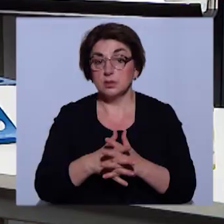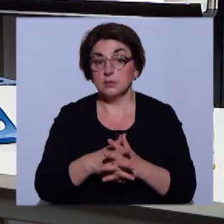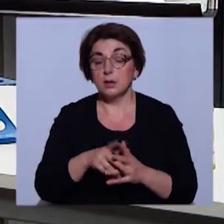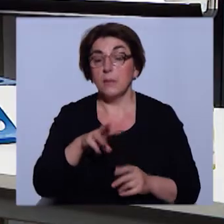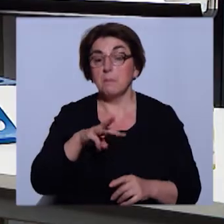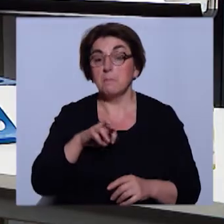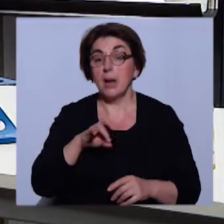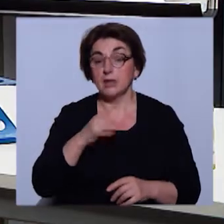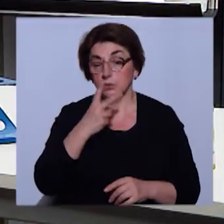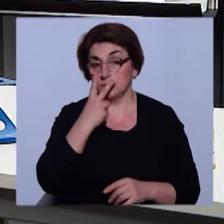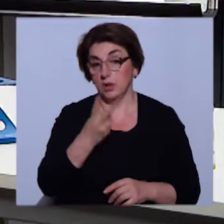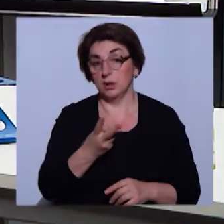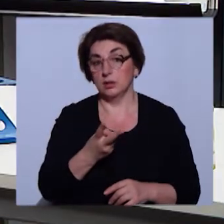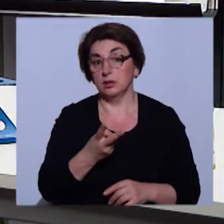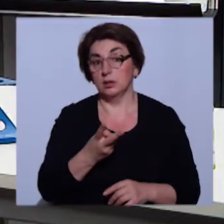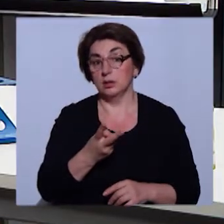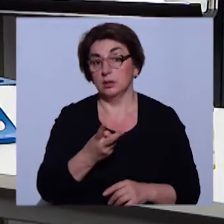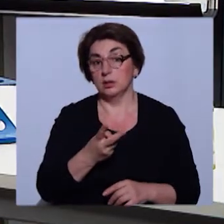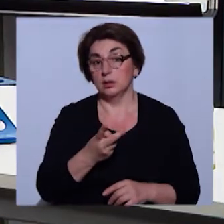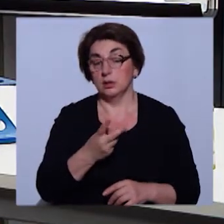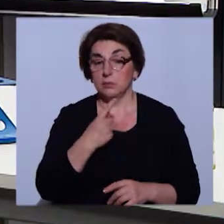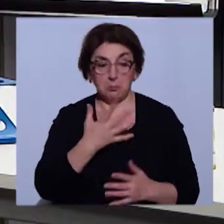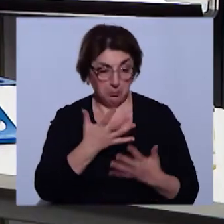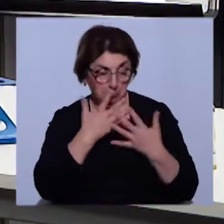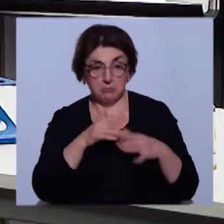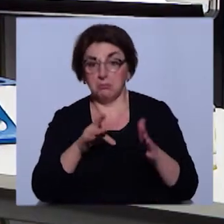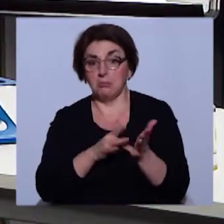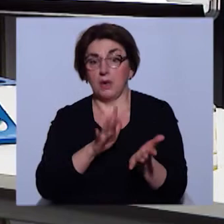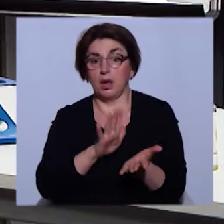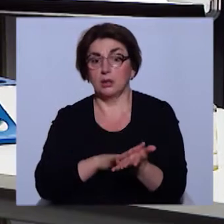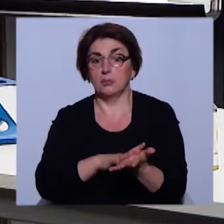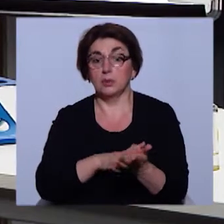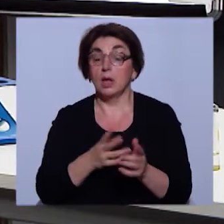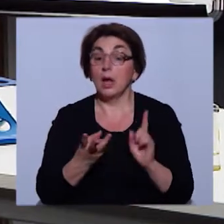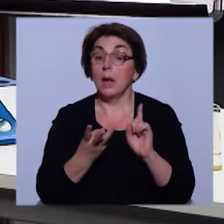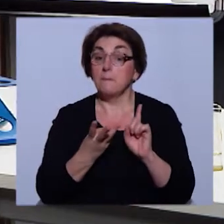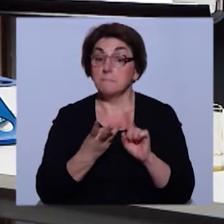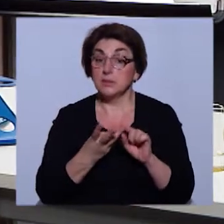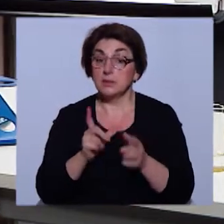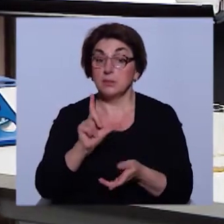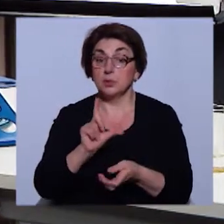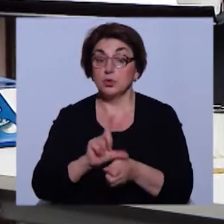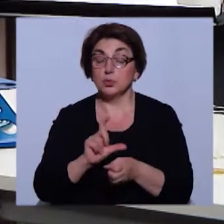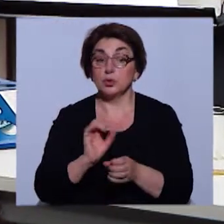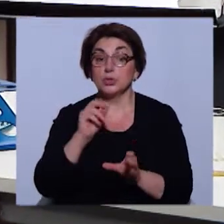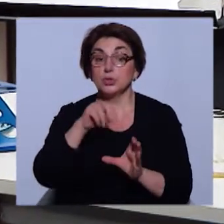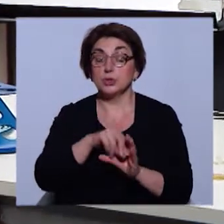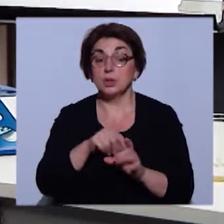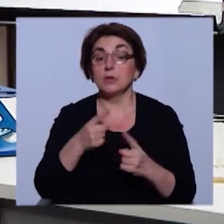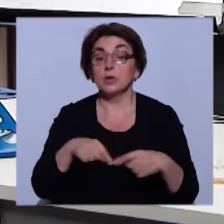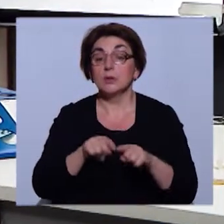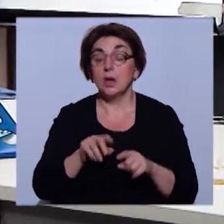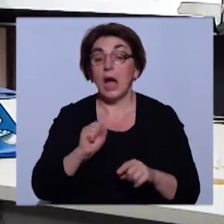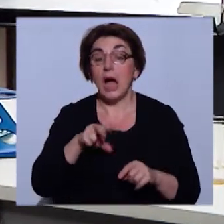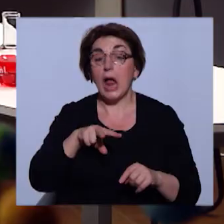უნარიანობა მაგნიუმის ხედავთ თქვენ რომ არ შეინიშნება. Და მესამე ჭურჭელში მოვათავსე